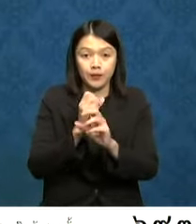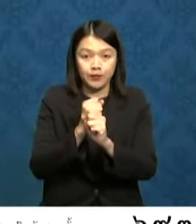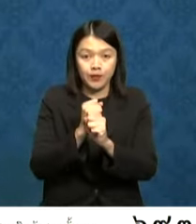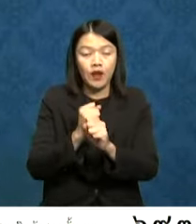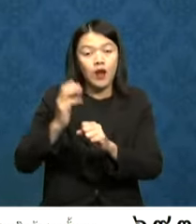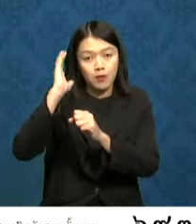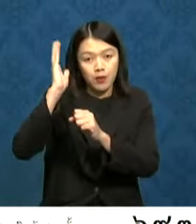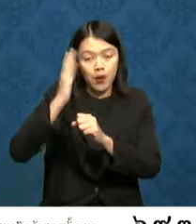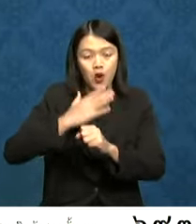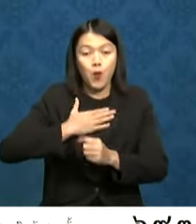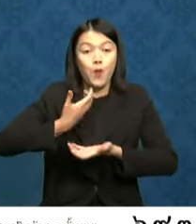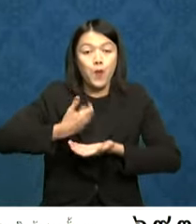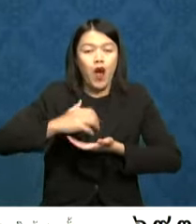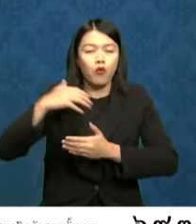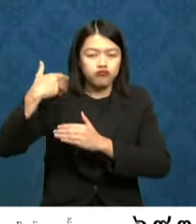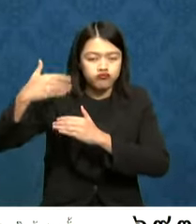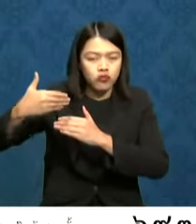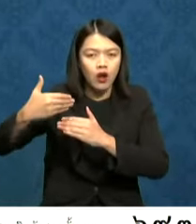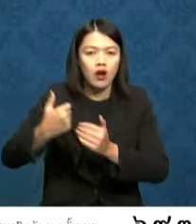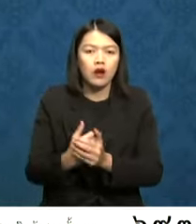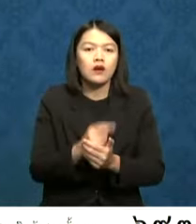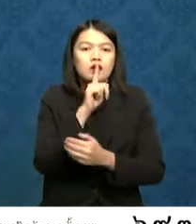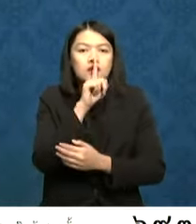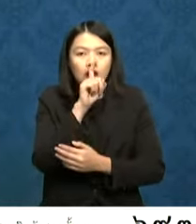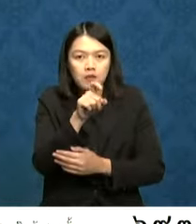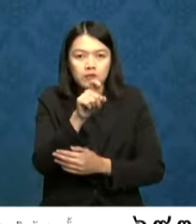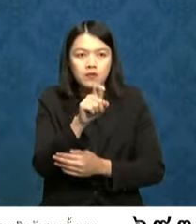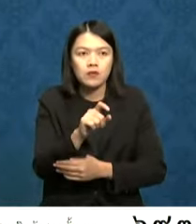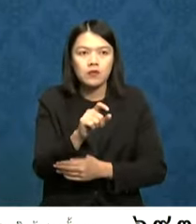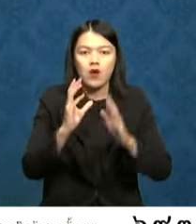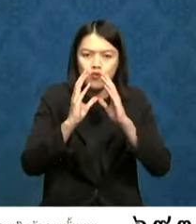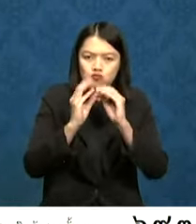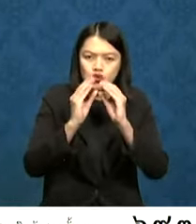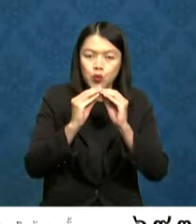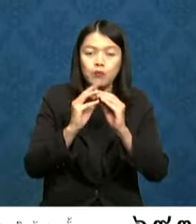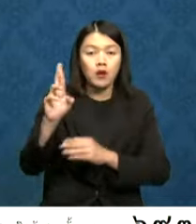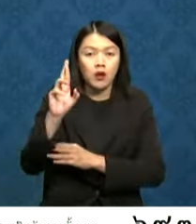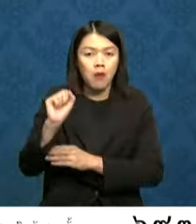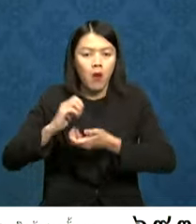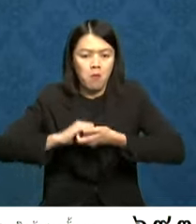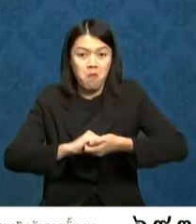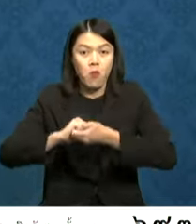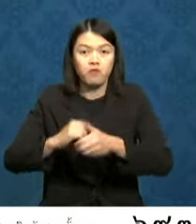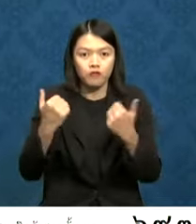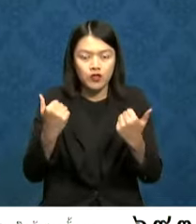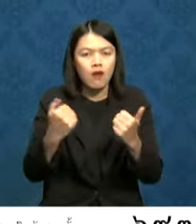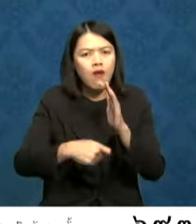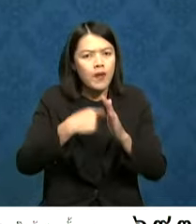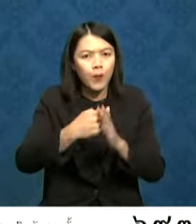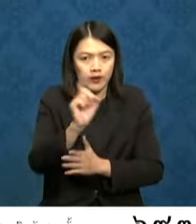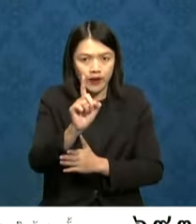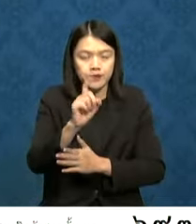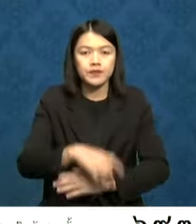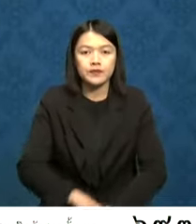การอภิปรายของผมที่กล่าวมาตั้งแต่การตั้งคำถามครับว่าเราประชุมรัฐสภาร่วมกันในวันนี้ด้วยเหตุผลอัน